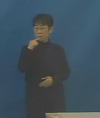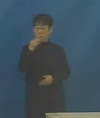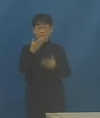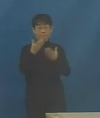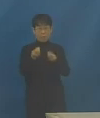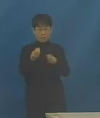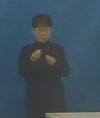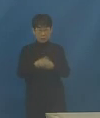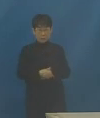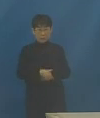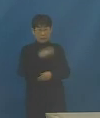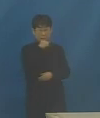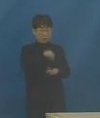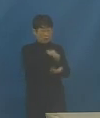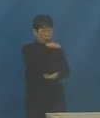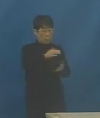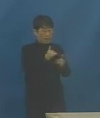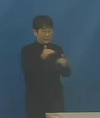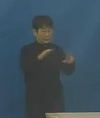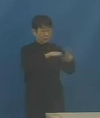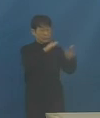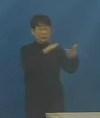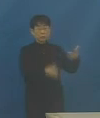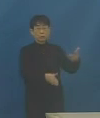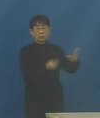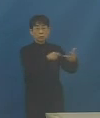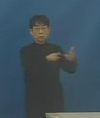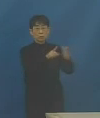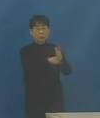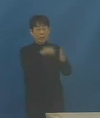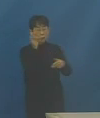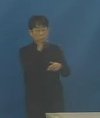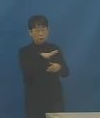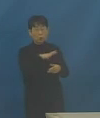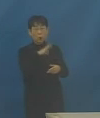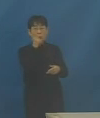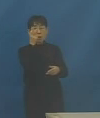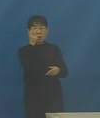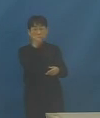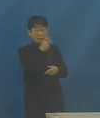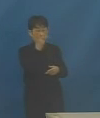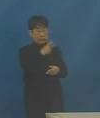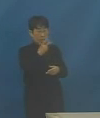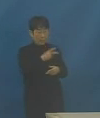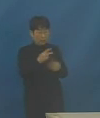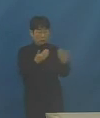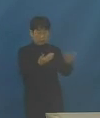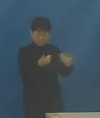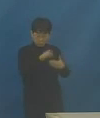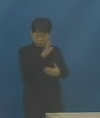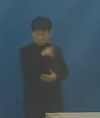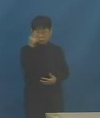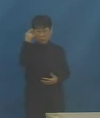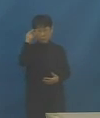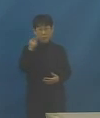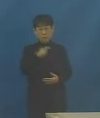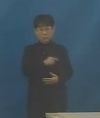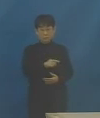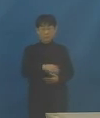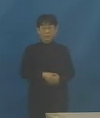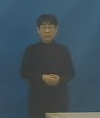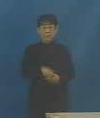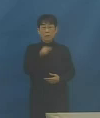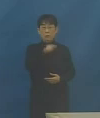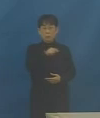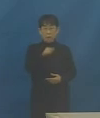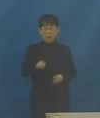高齢者の施設については重点的に無料検査をしていただく必要があるかなと思いますのでその辺